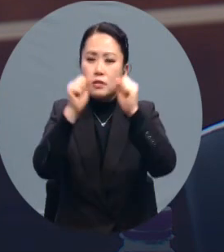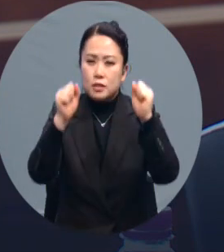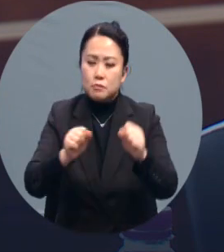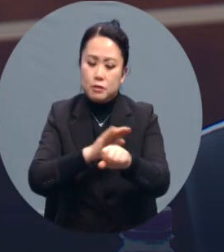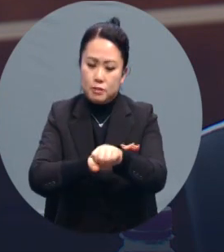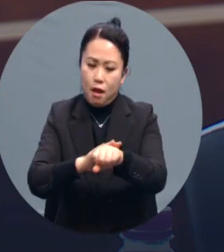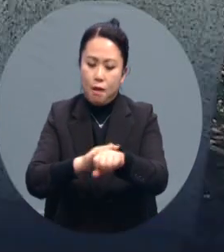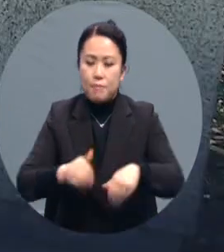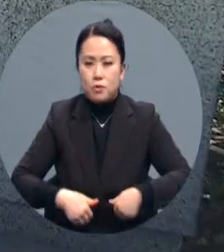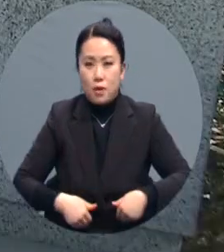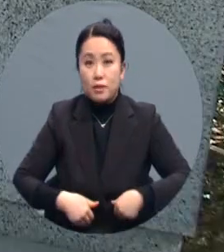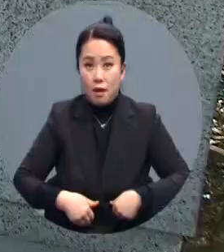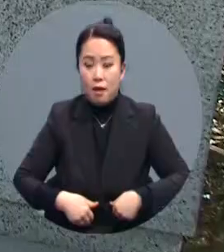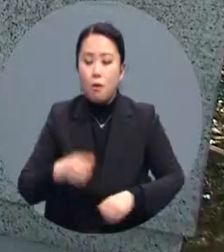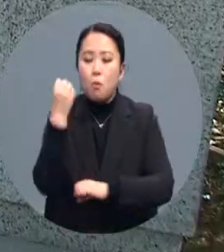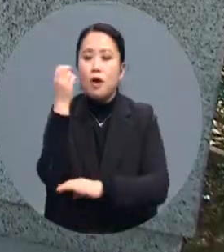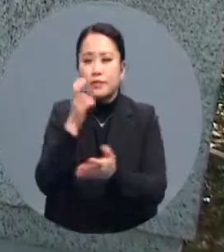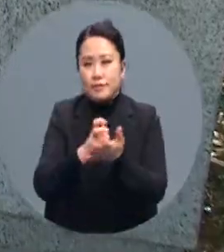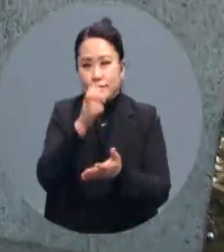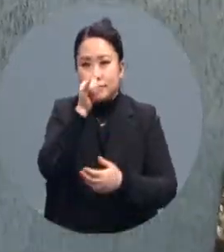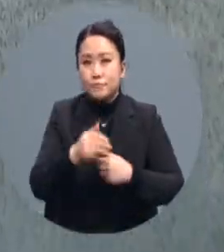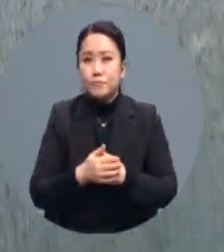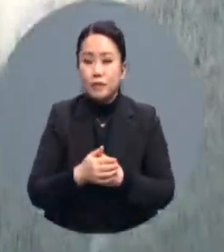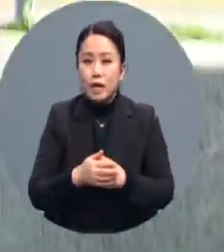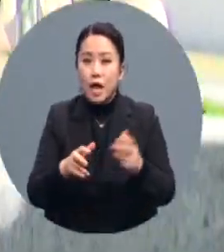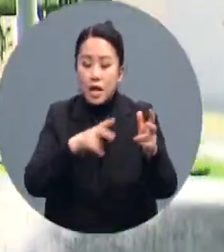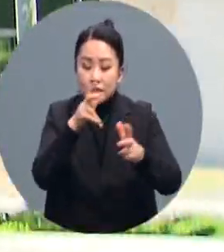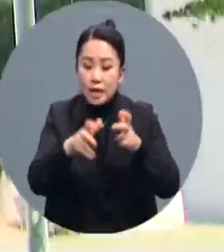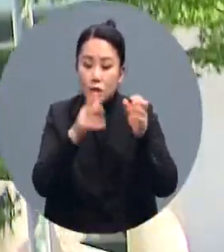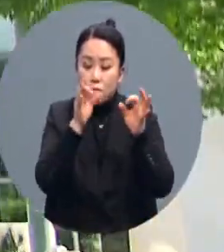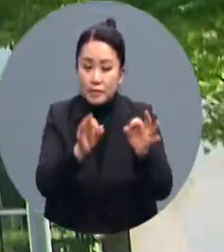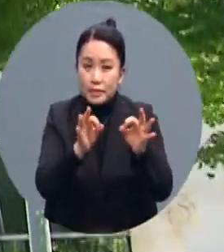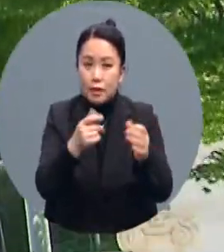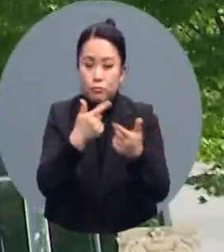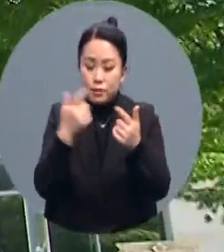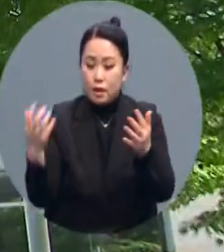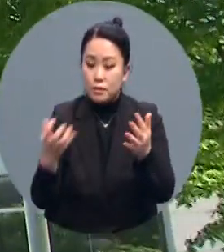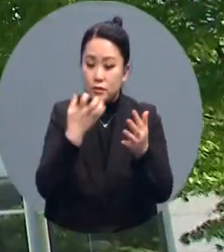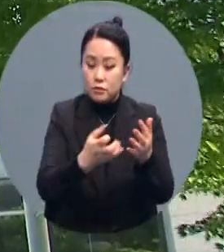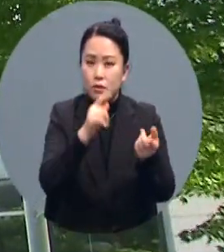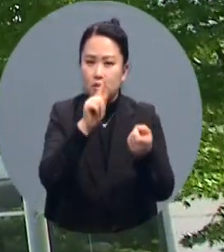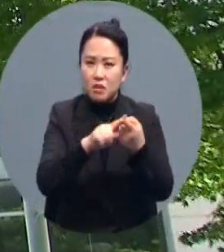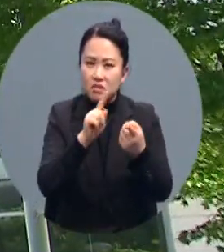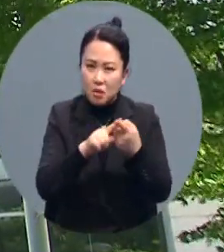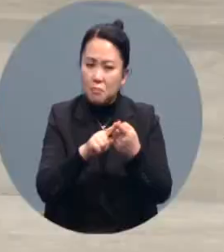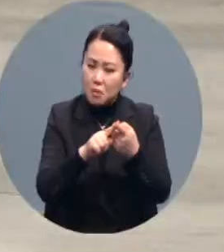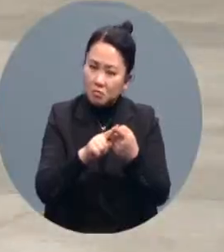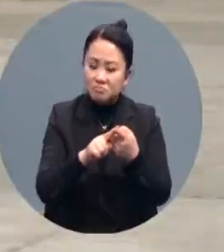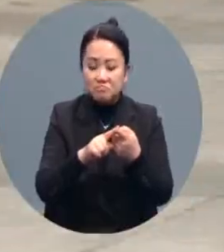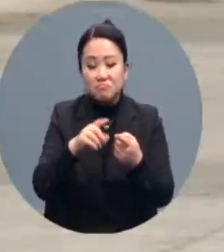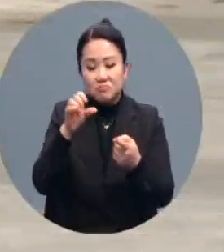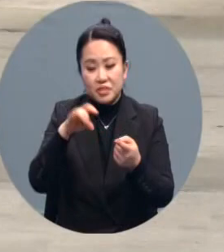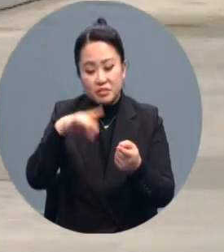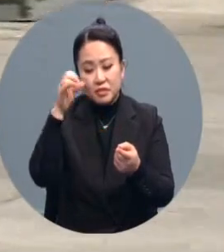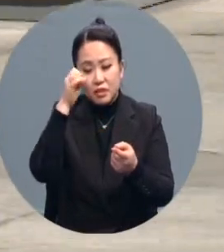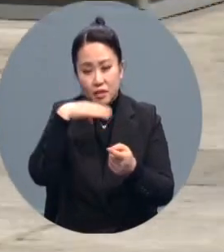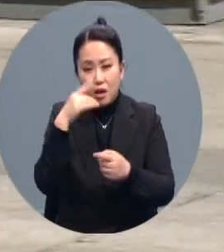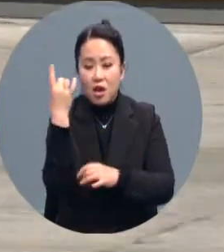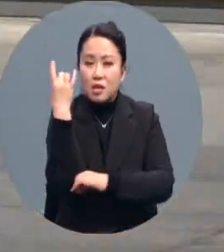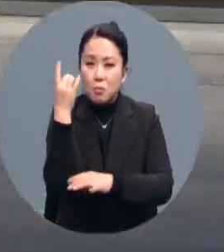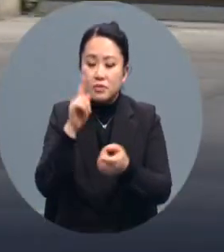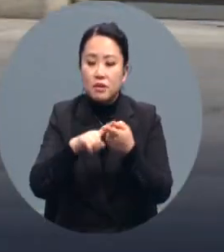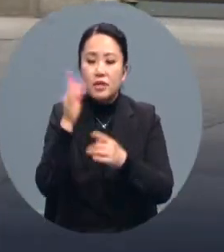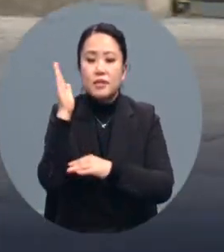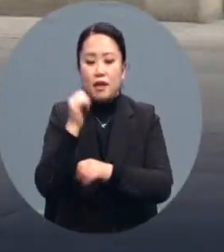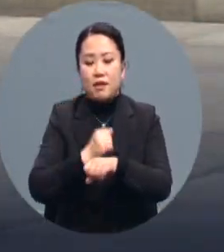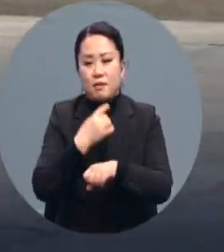일반적인 원칙이 있는 거고. 산업은행 부산 이전과 관련해서는 원론적인 수준에서 말을 아꼈습니다. 해양금융이라든가